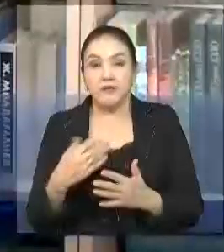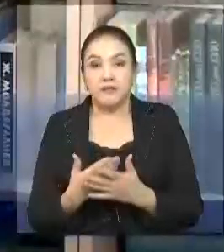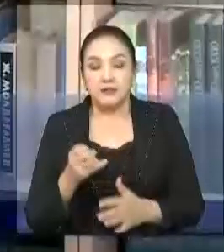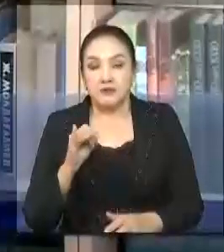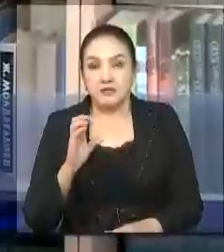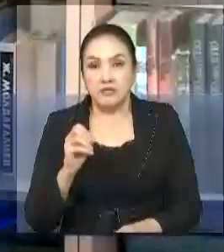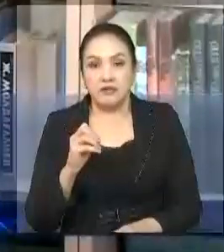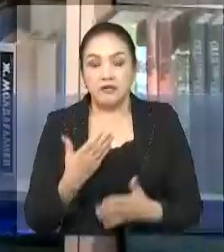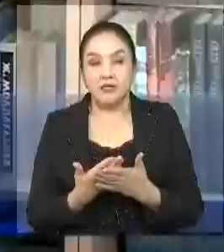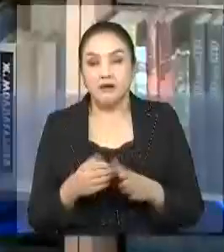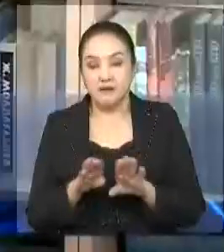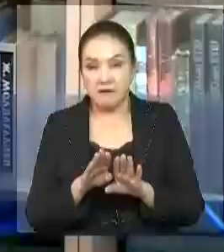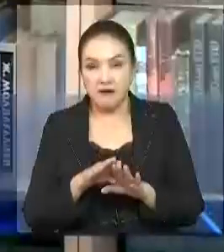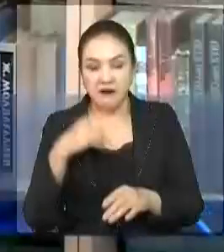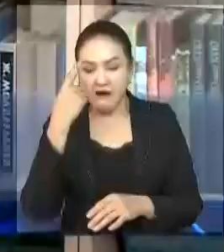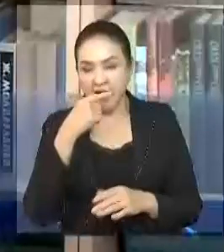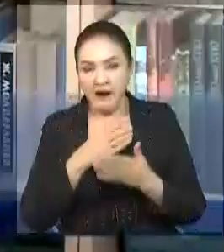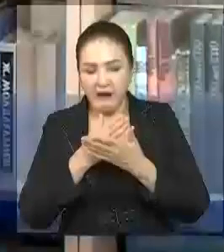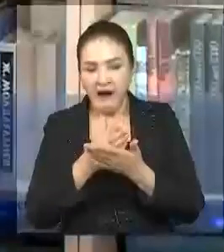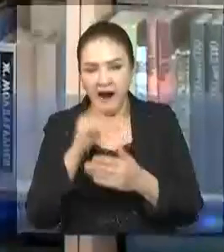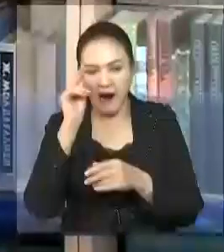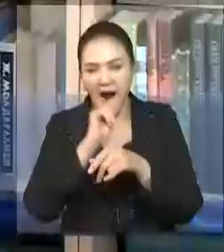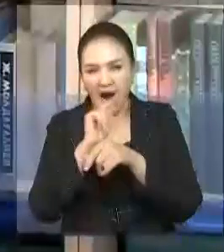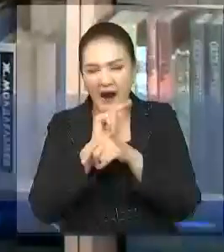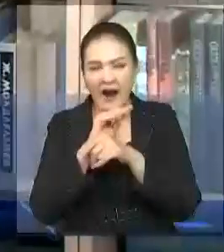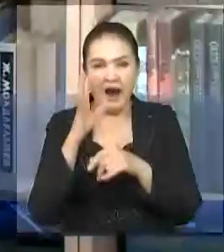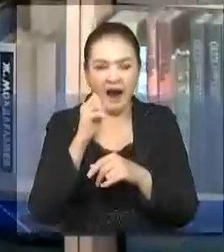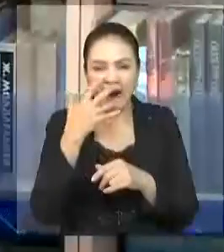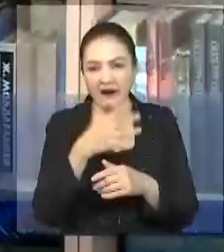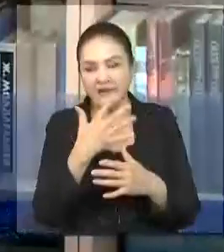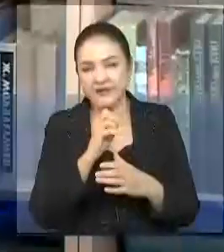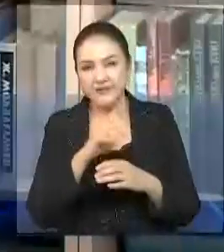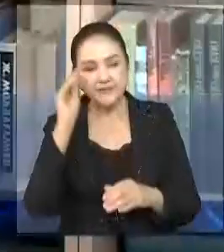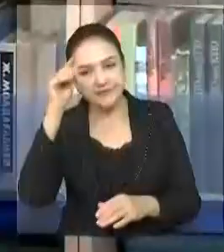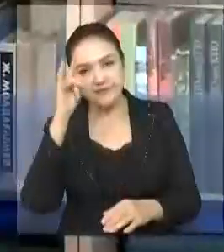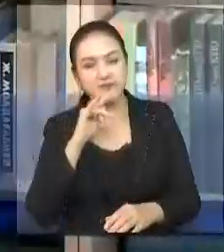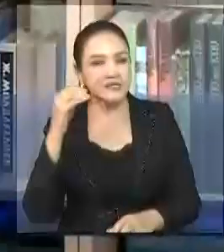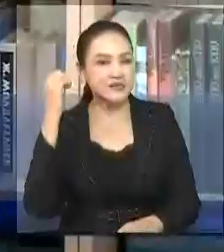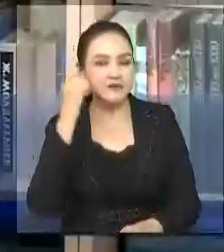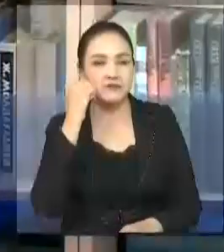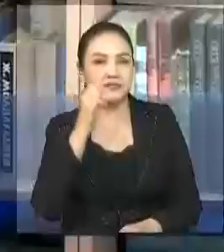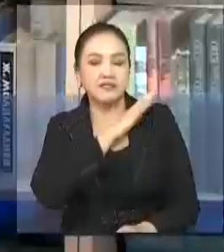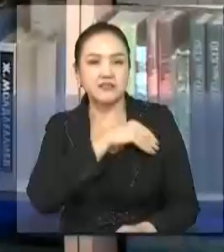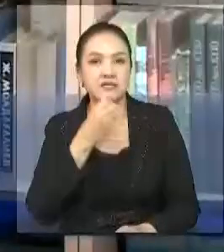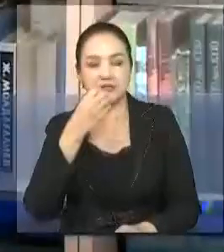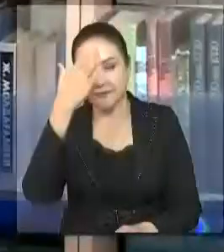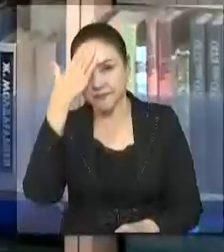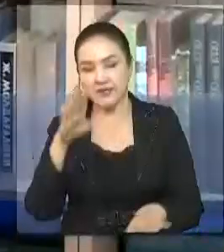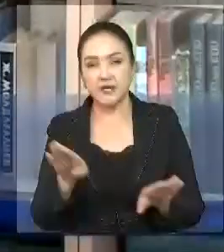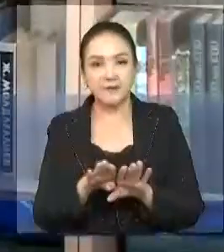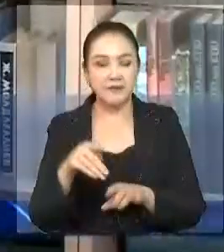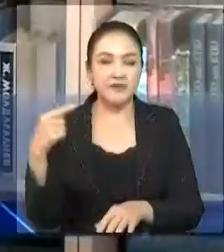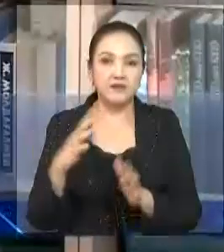Сакене Сейфуллине, так как он лично направлял на обучение 1500 казахских студентов в Москву, Ленинград и Японию. Кроме того,